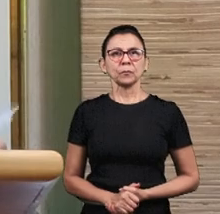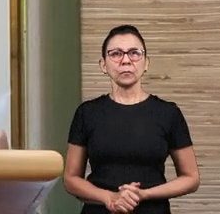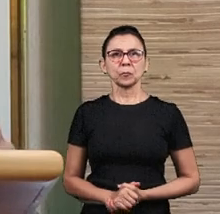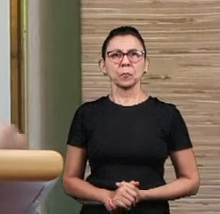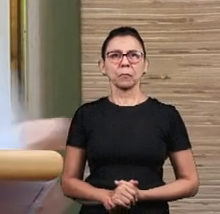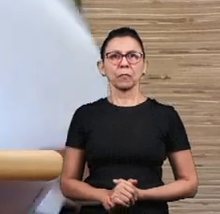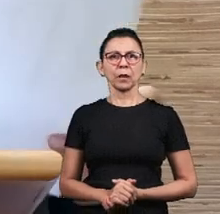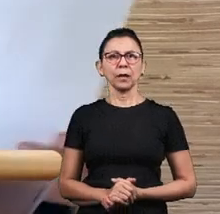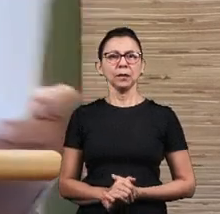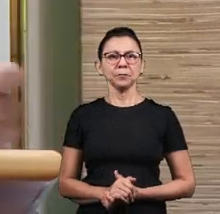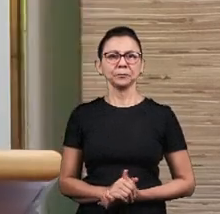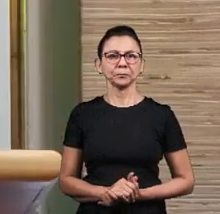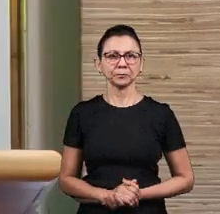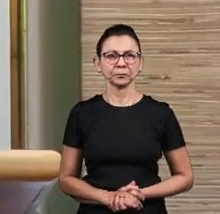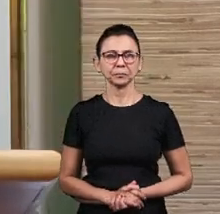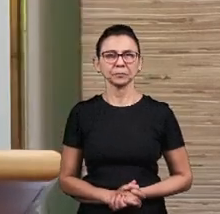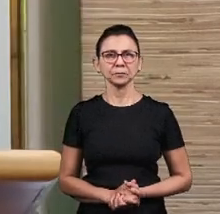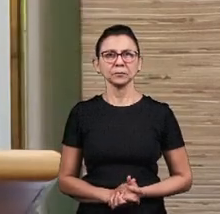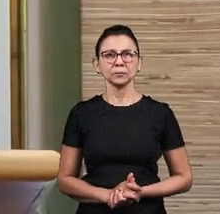notre